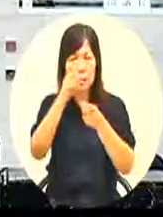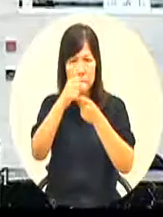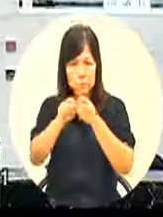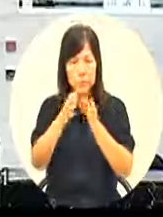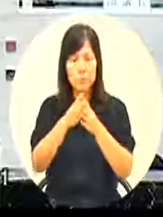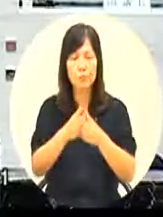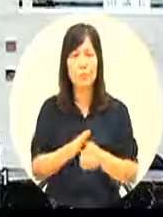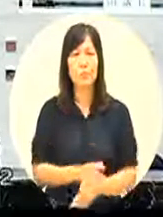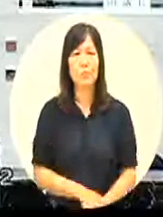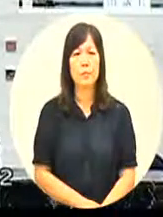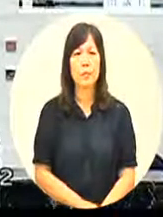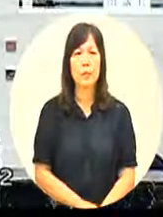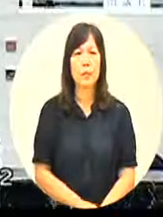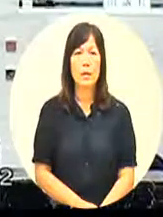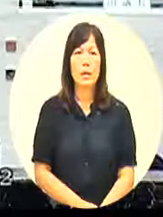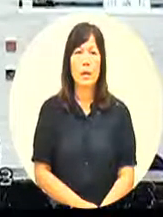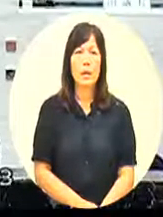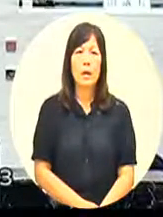请。